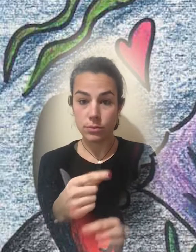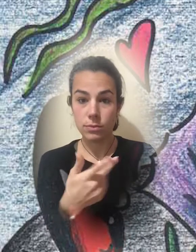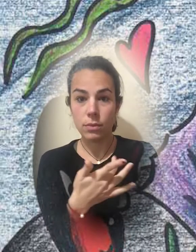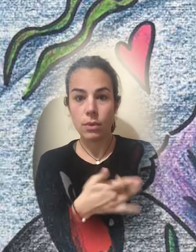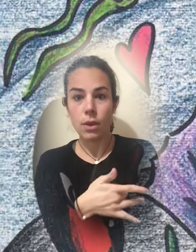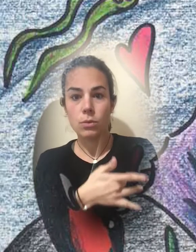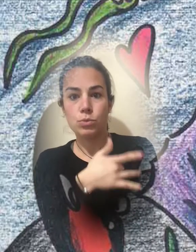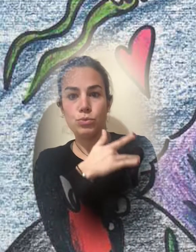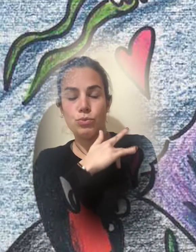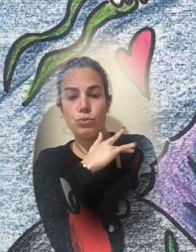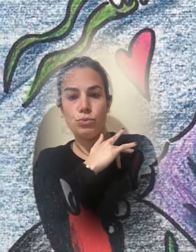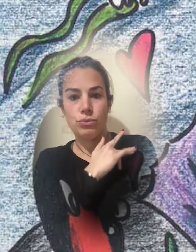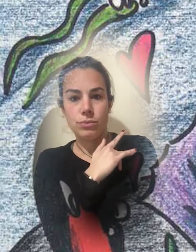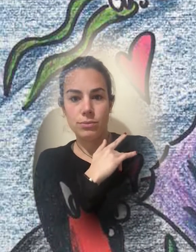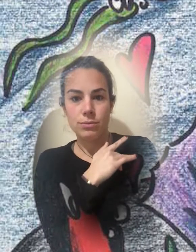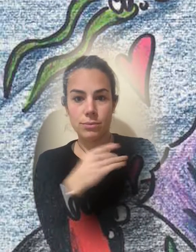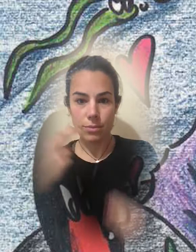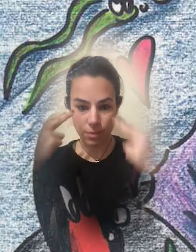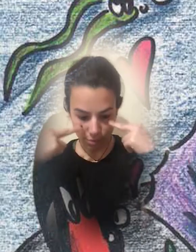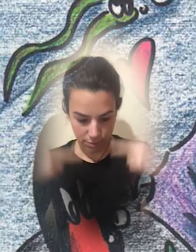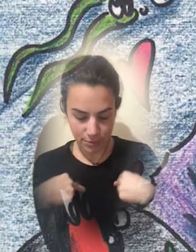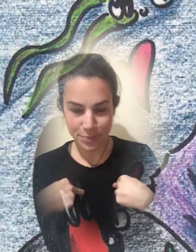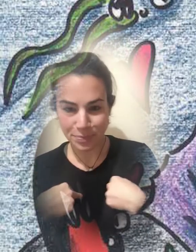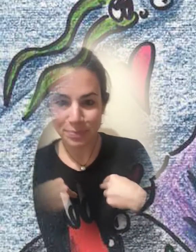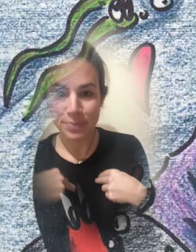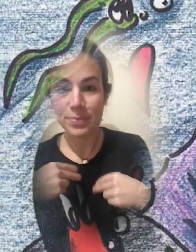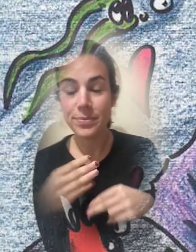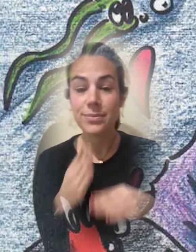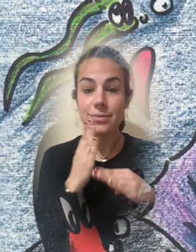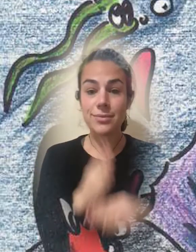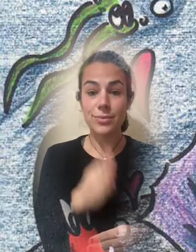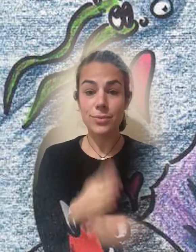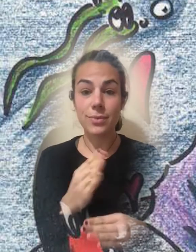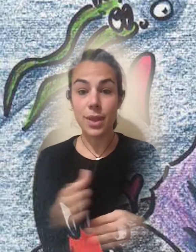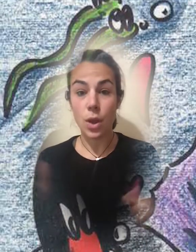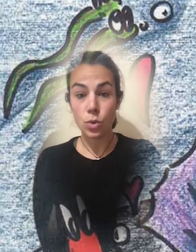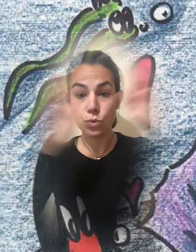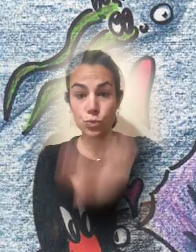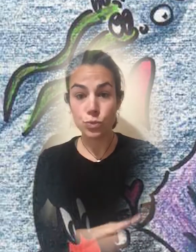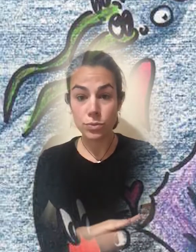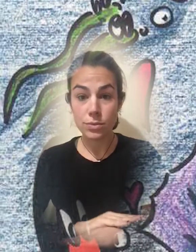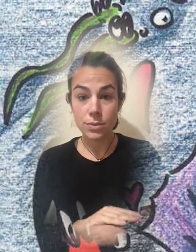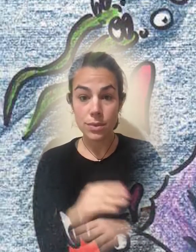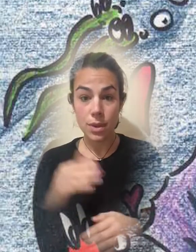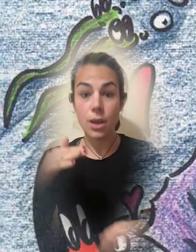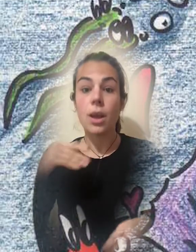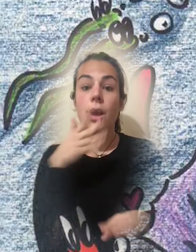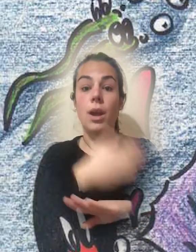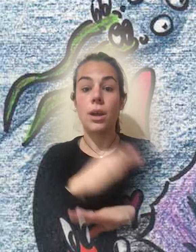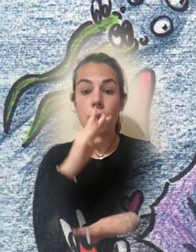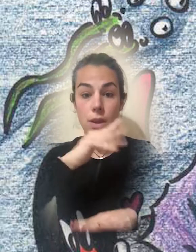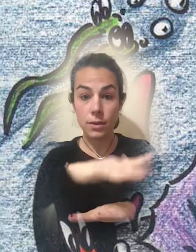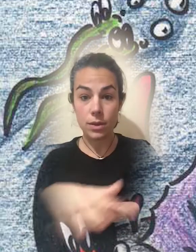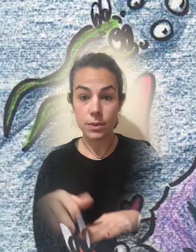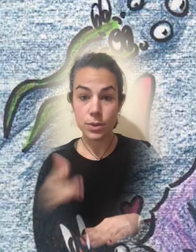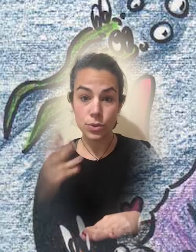sol. S'havia enamorat d'ell mateix. Cada vespre anava a la platja